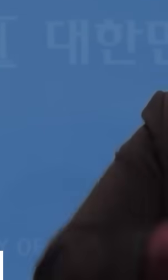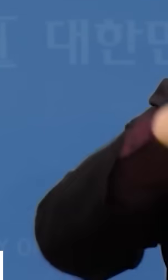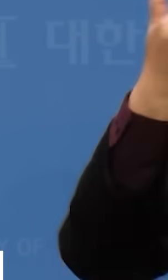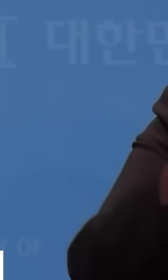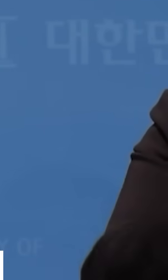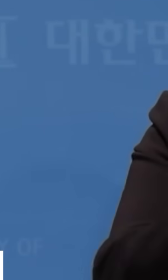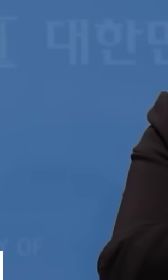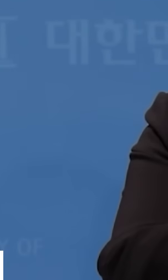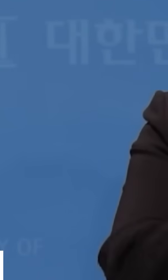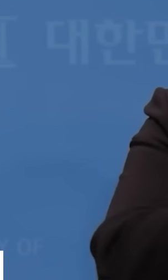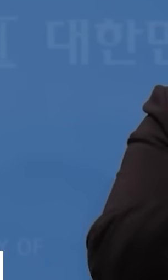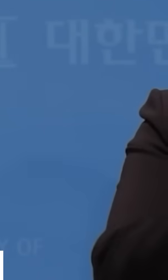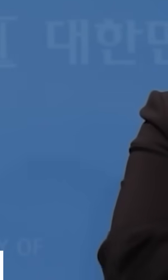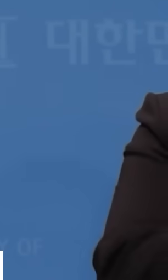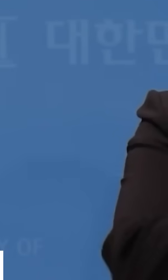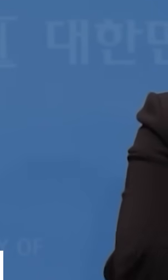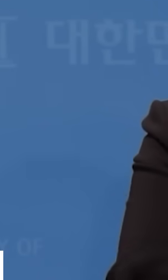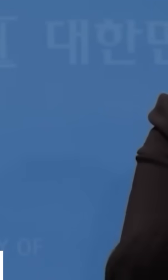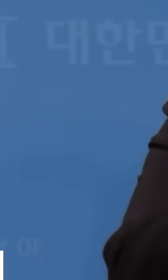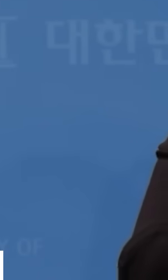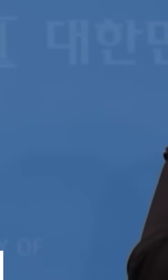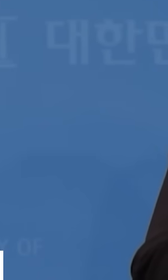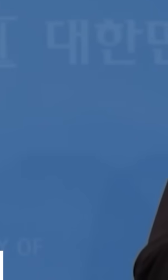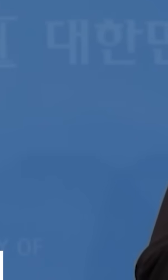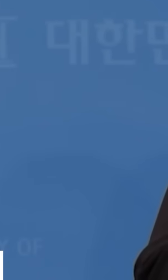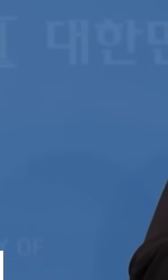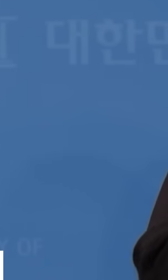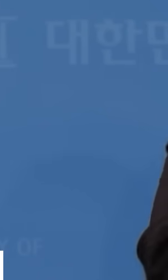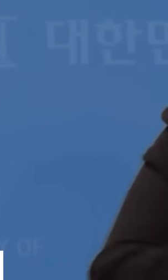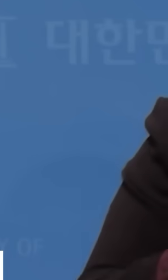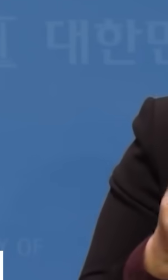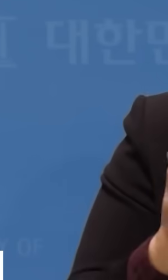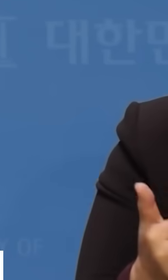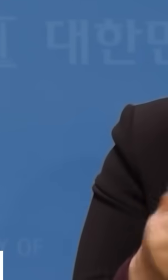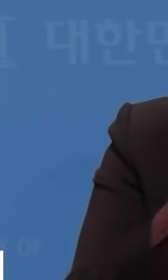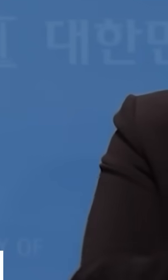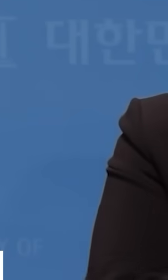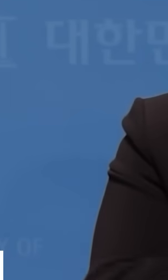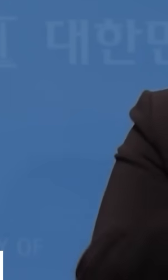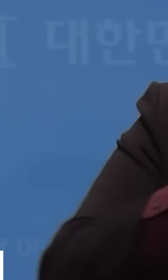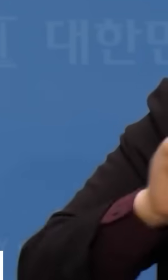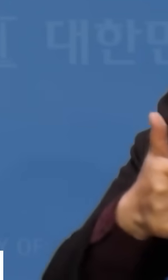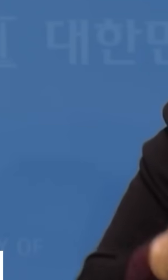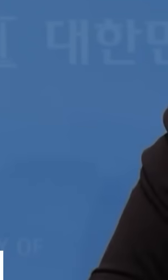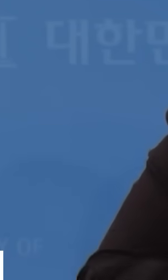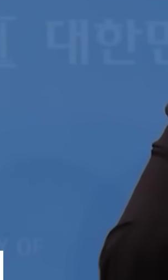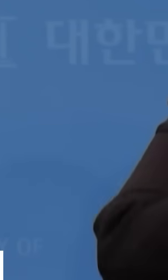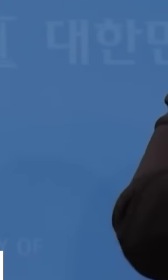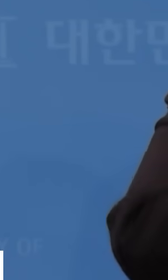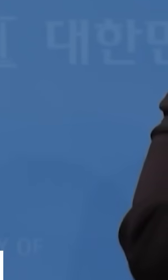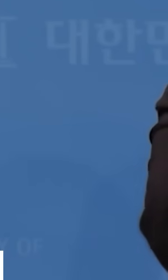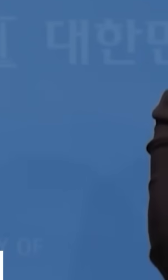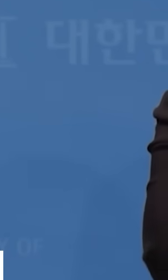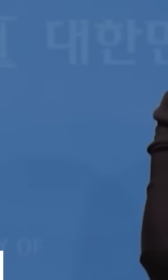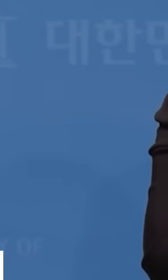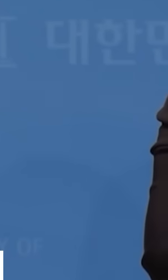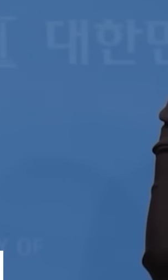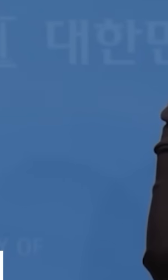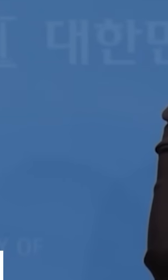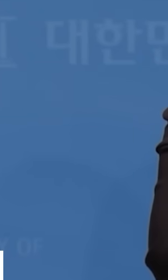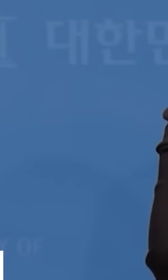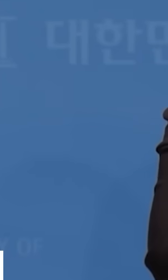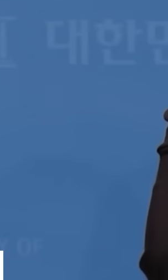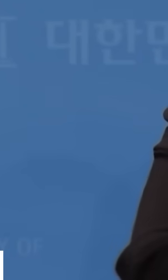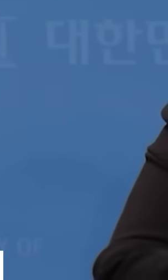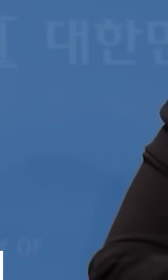국회의원의 가장 큰 특권은 불체포가 아니라 바로 법을 만들 수 있는 입법권입니다. 우리